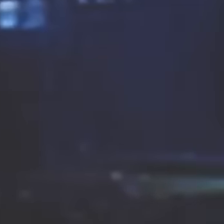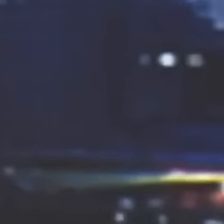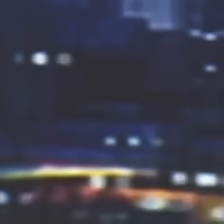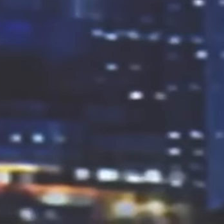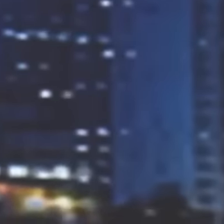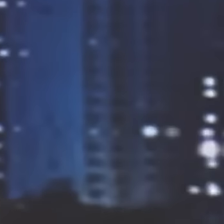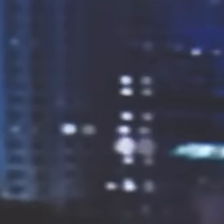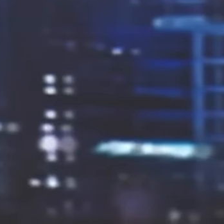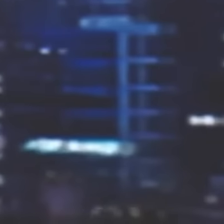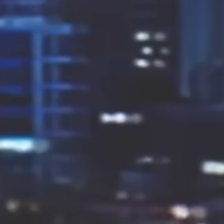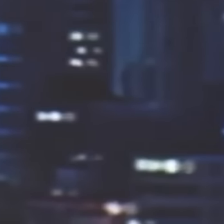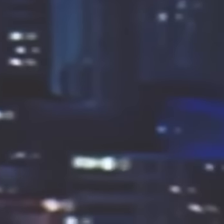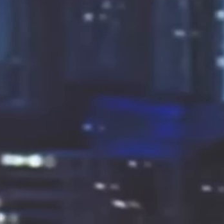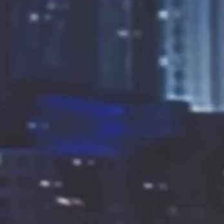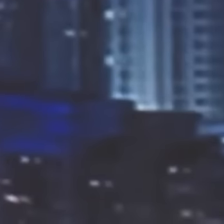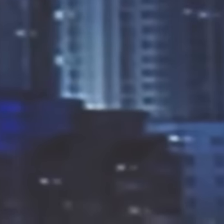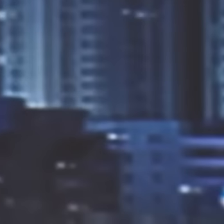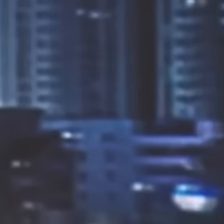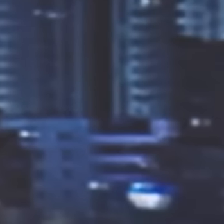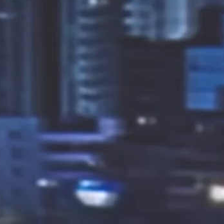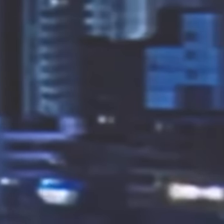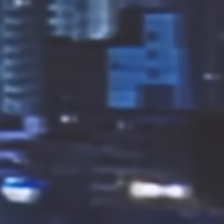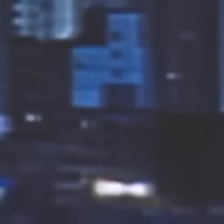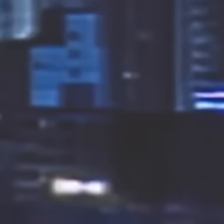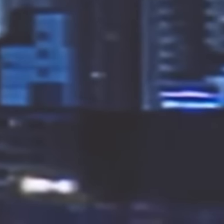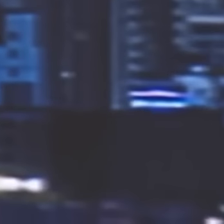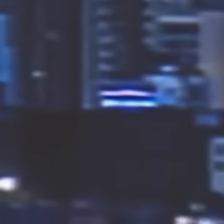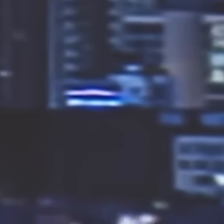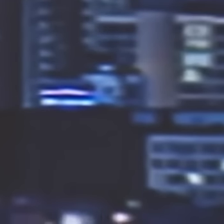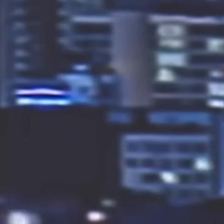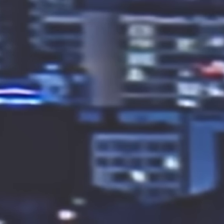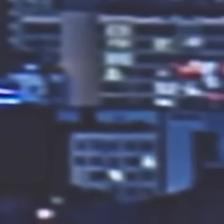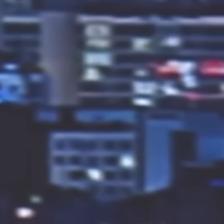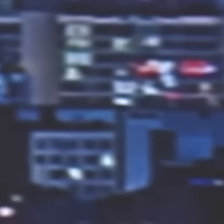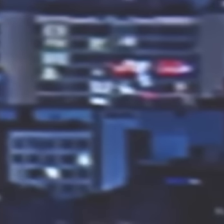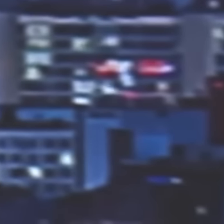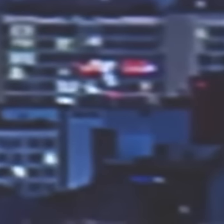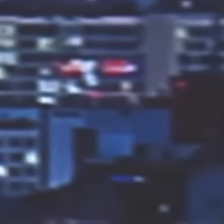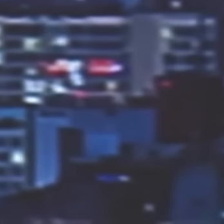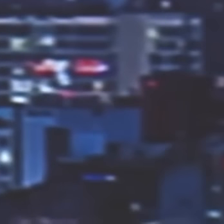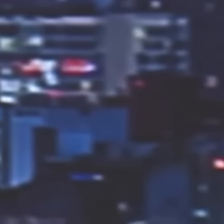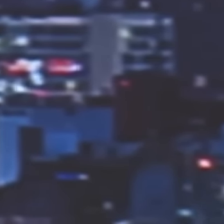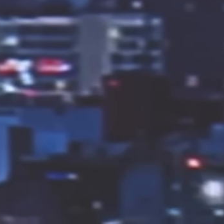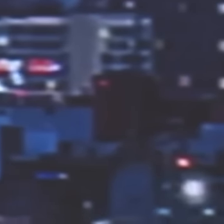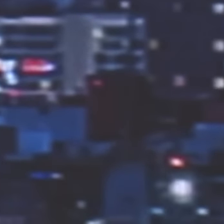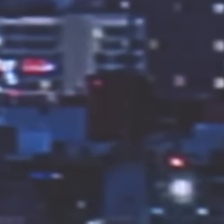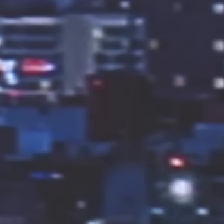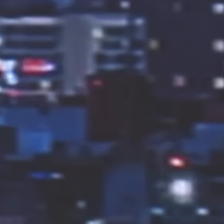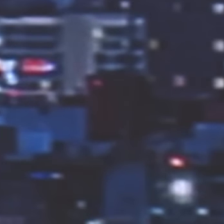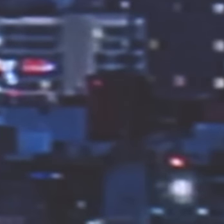뉴스를 시청해 주셔서 고맙습니다 저희는 저녁 6시 50분 뉴스룸에서 뵙겠습니다